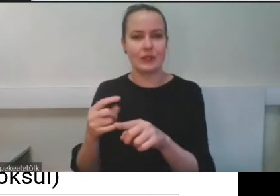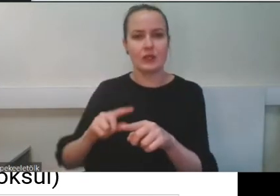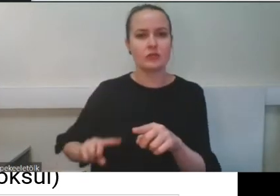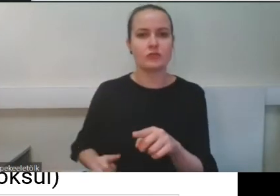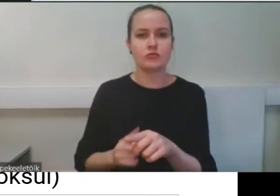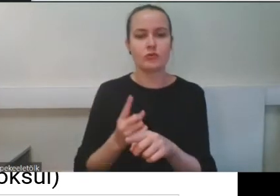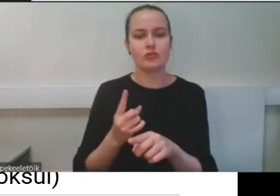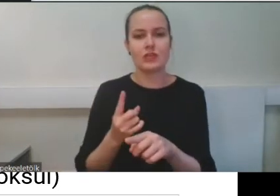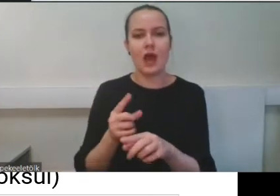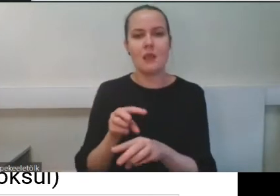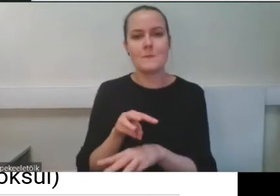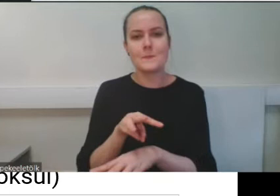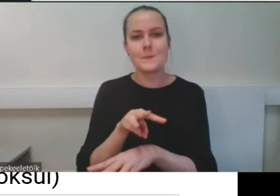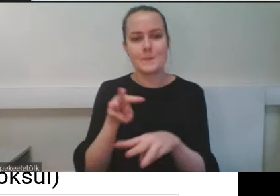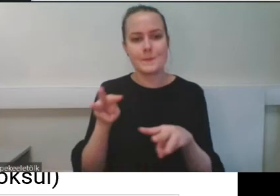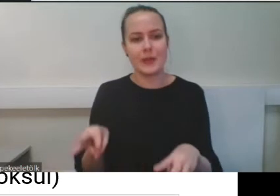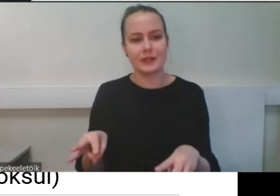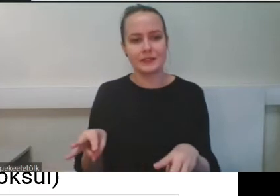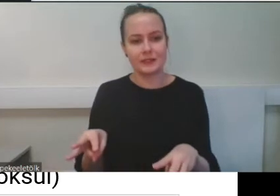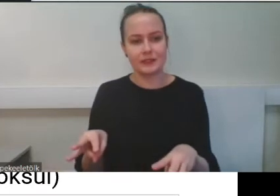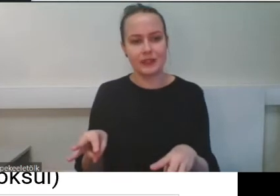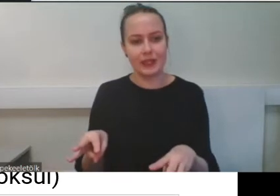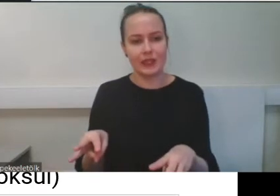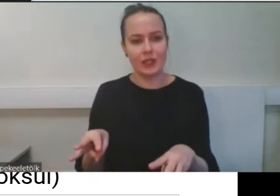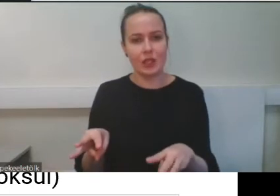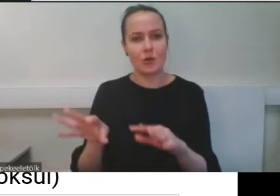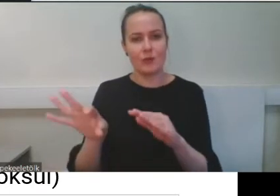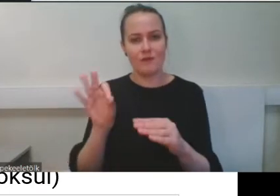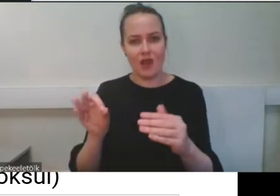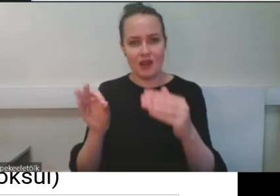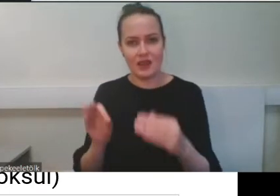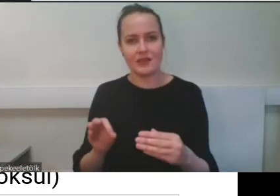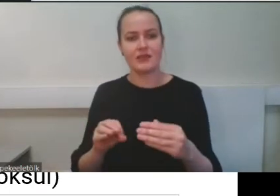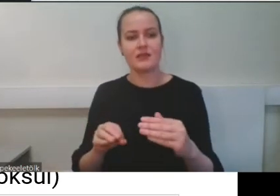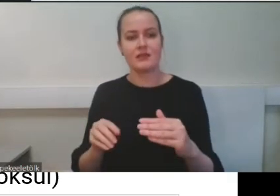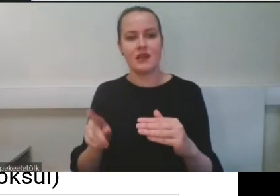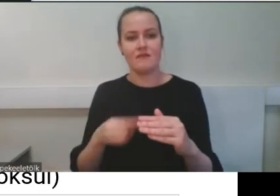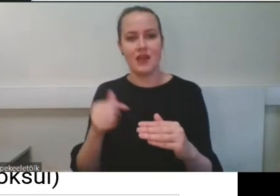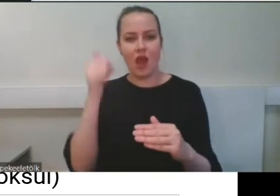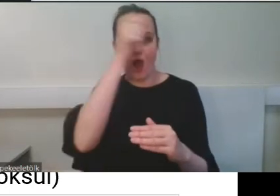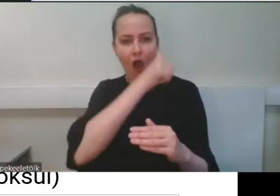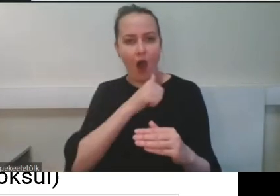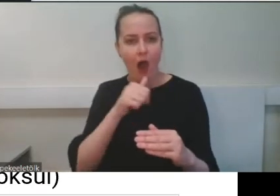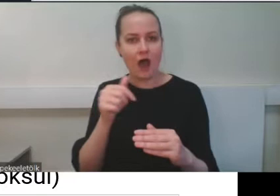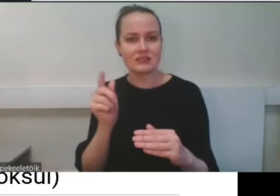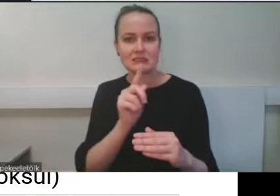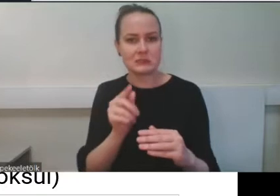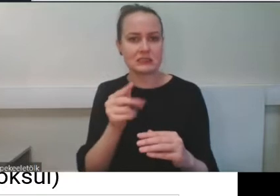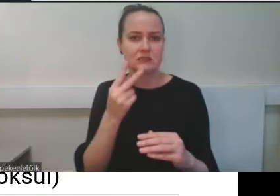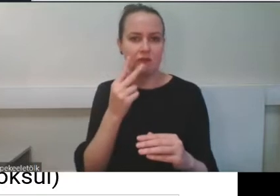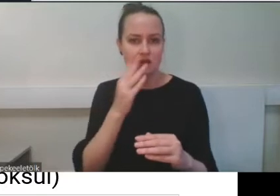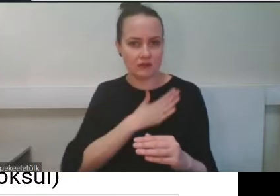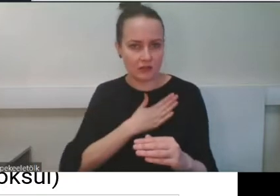et millised tegurid siis on põhjustanud tugiisiku teenuse saamist. Et ja